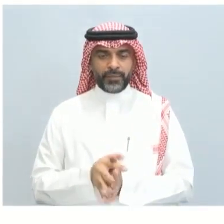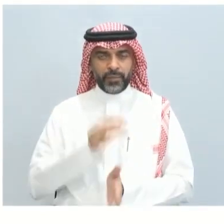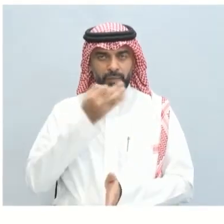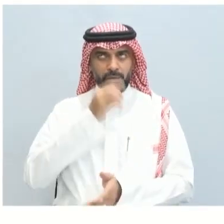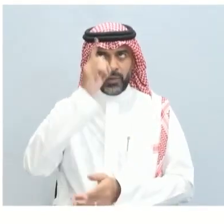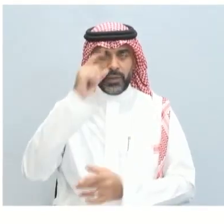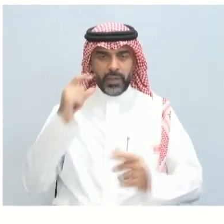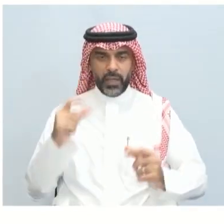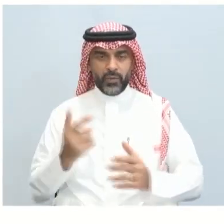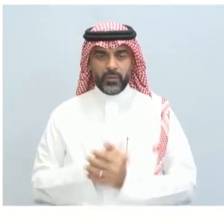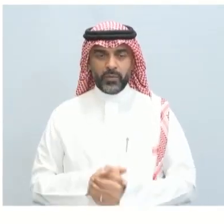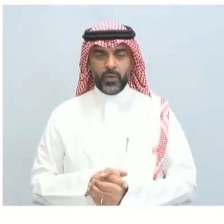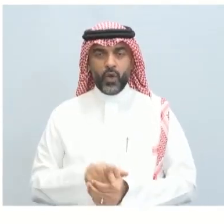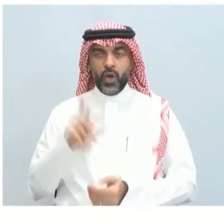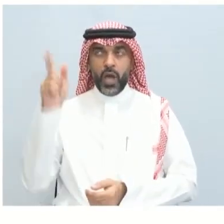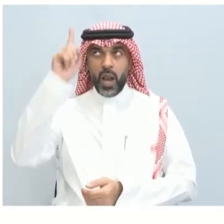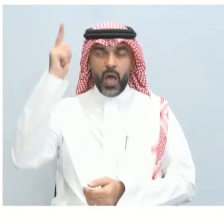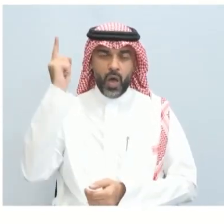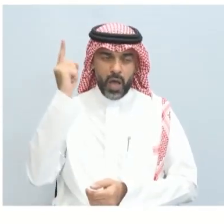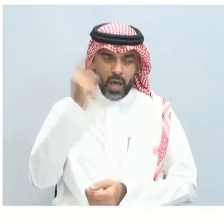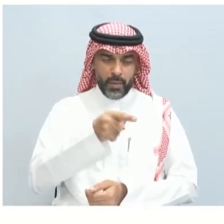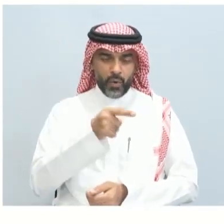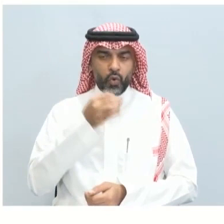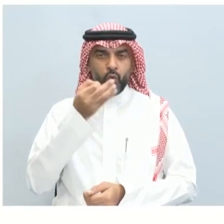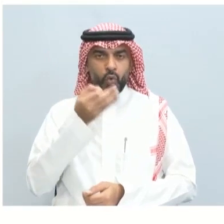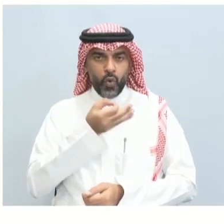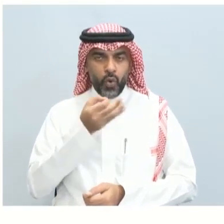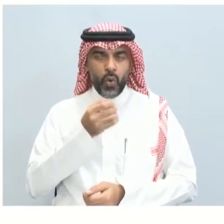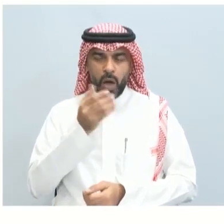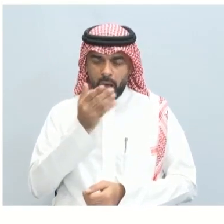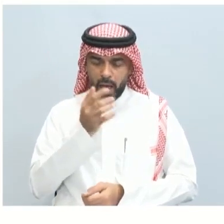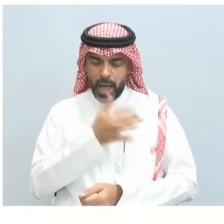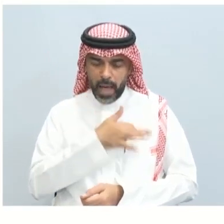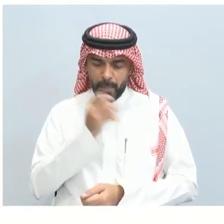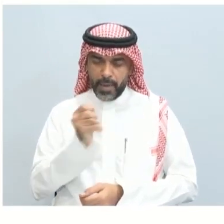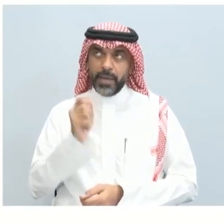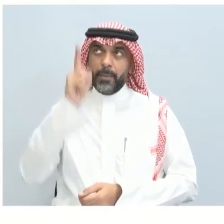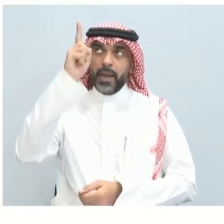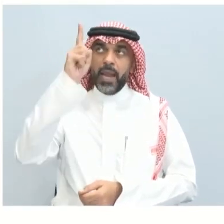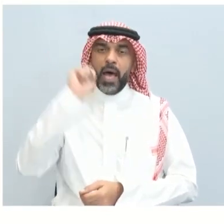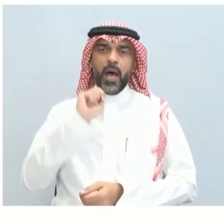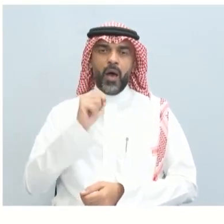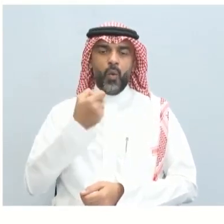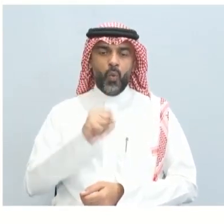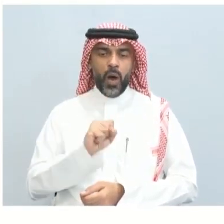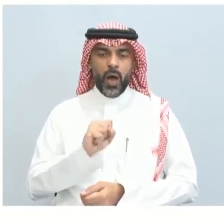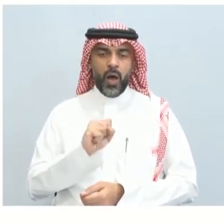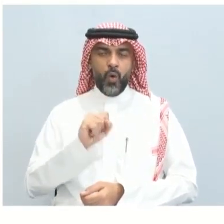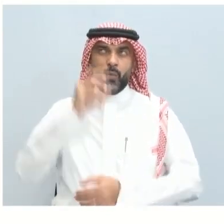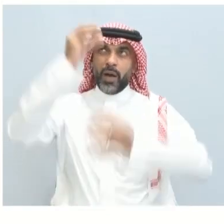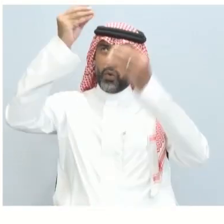قولوا امنا بالله وما انزل الينا وما انزل الى ابراهيم